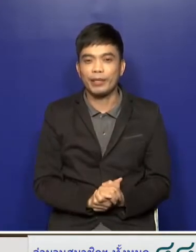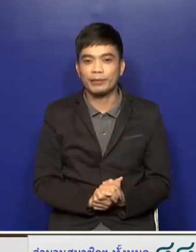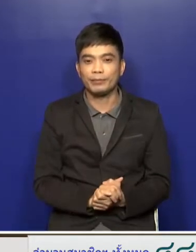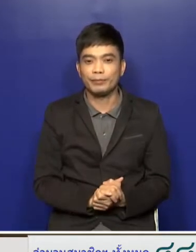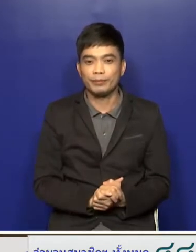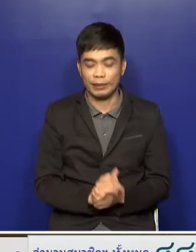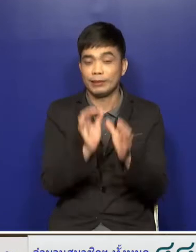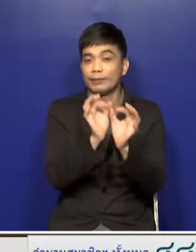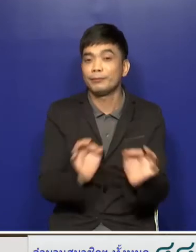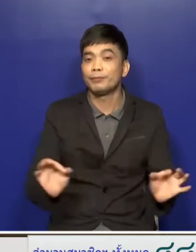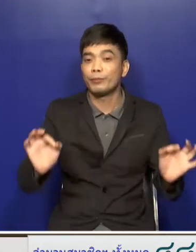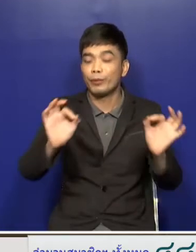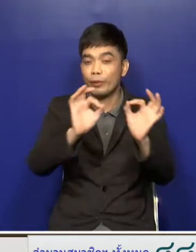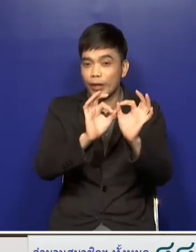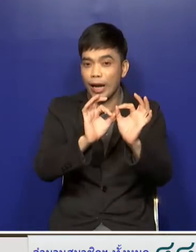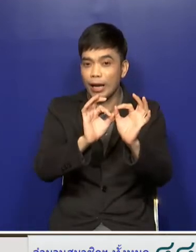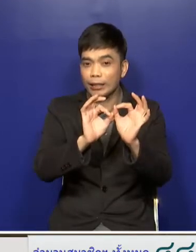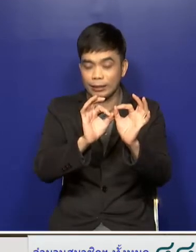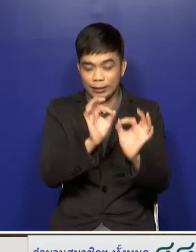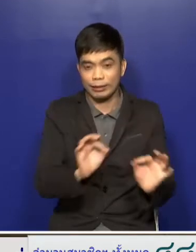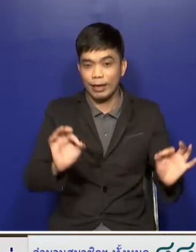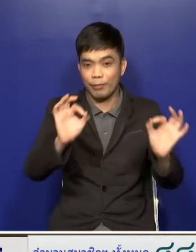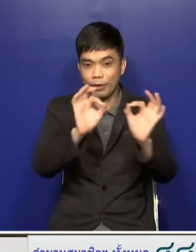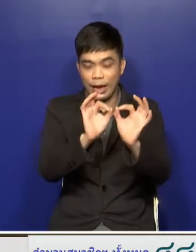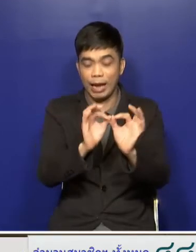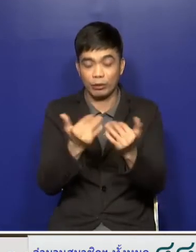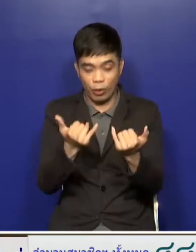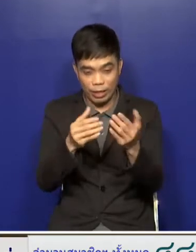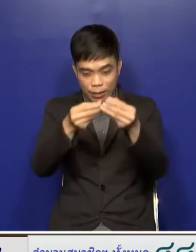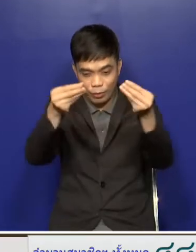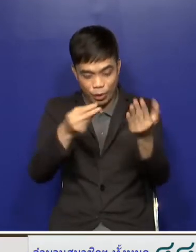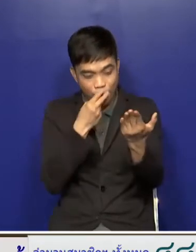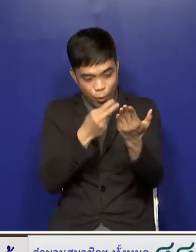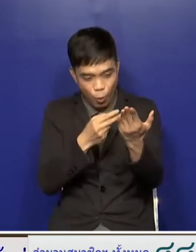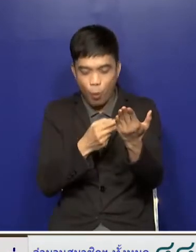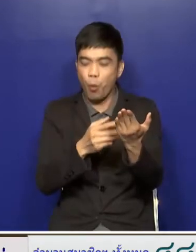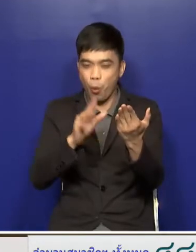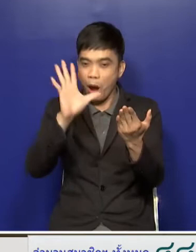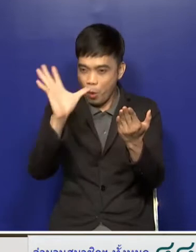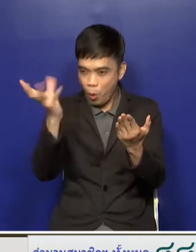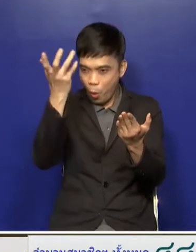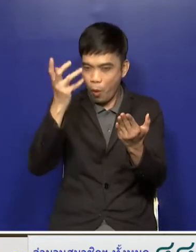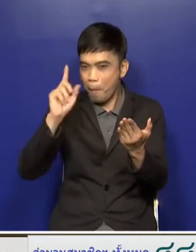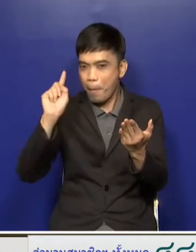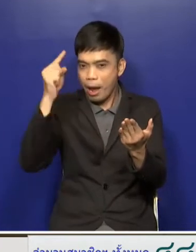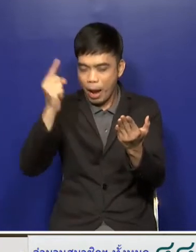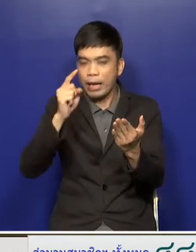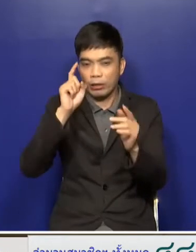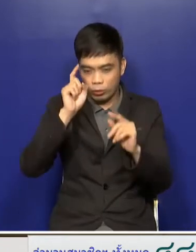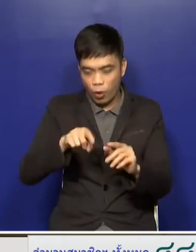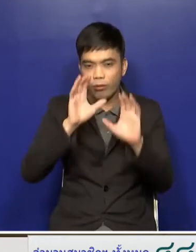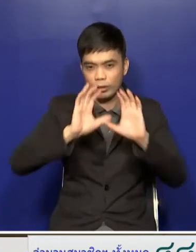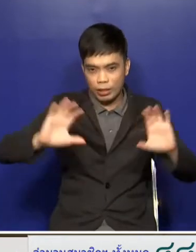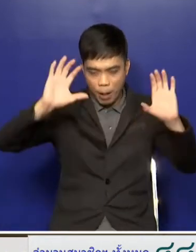และส่ทาคัญคือข้อมูลต่ มันทันให้โรค มัทสมัยขึ้นงั้คดีพวกนี้มัจะต้องรัฐบาตให้คามสนใจครัท่าน